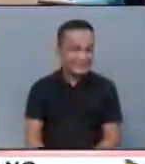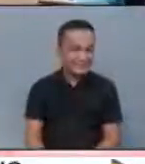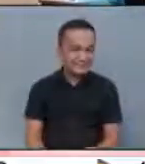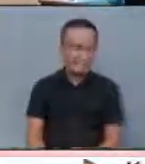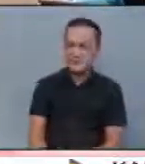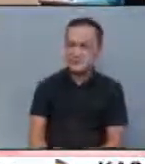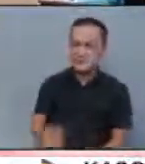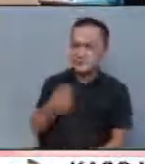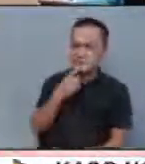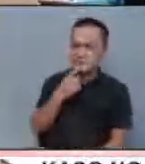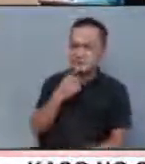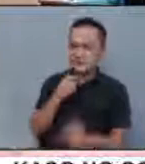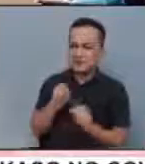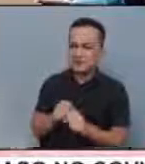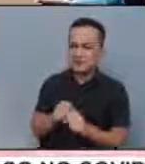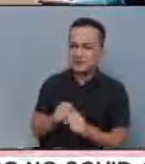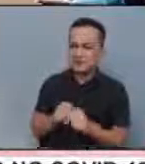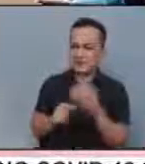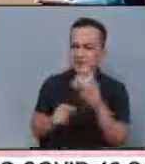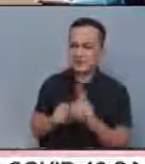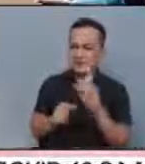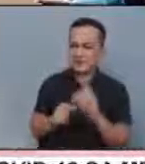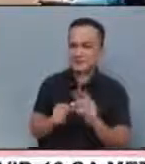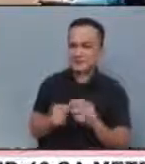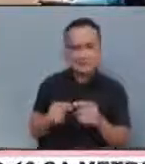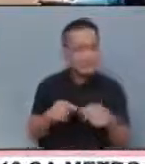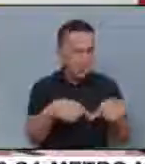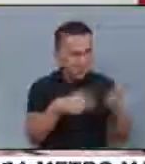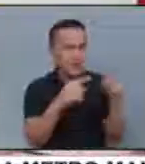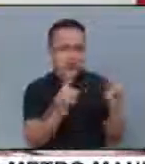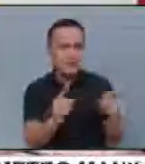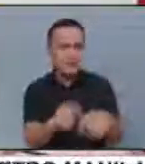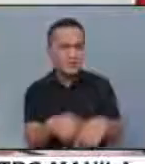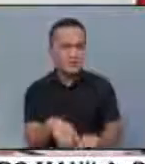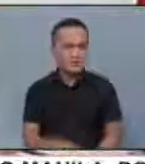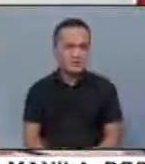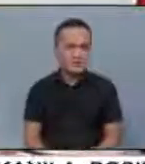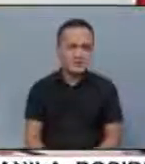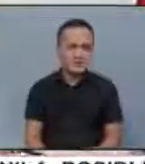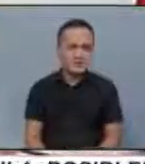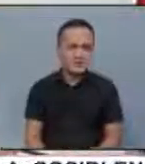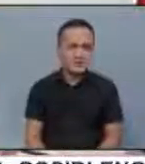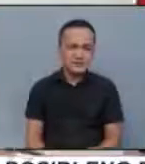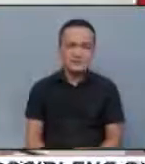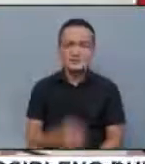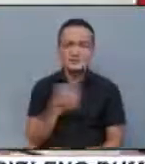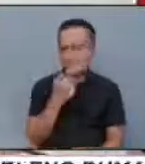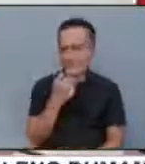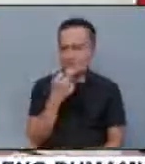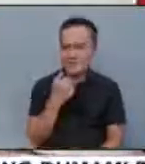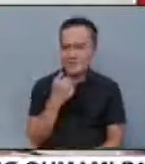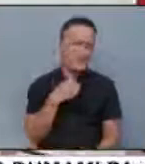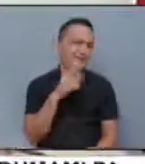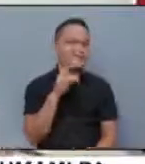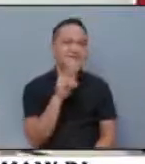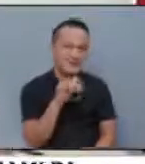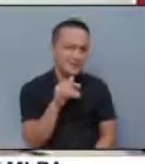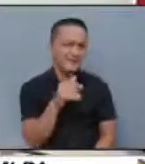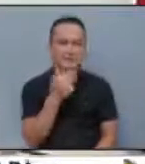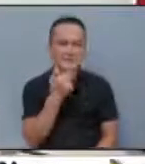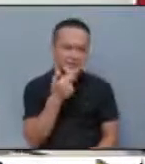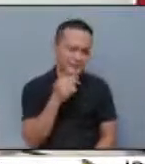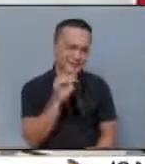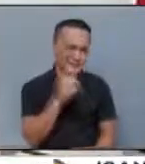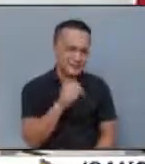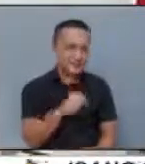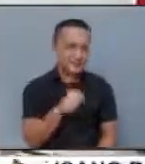po dito na lang po sa baba. O sige, go. No problem. Nakatawa naman sa Cyra. Ang cute-cute okay niya, oo. O,